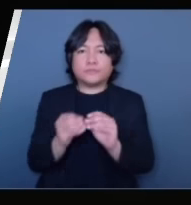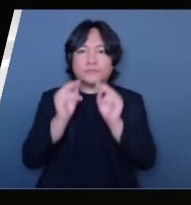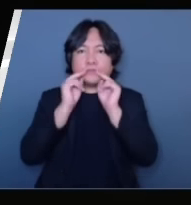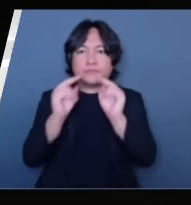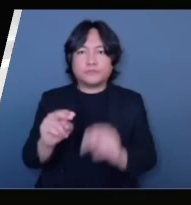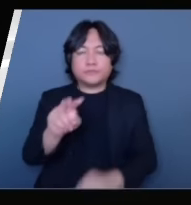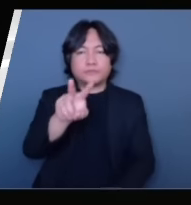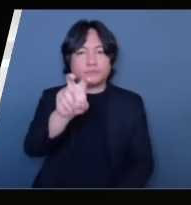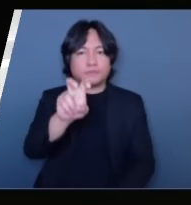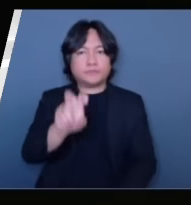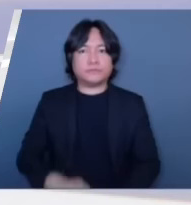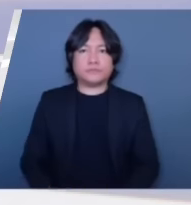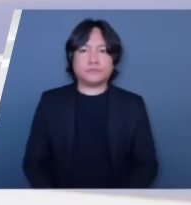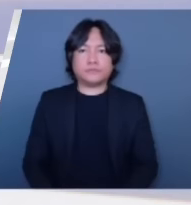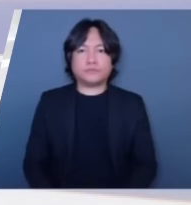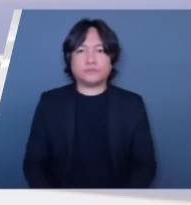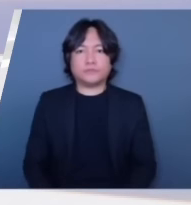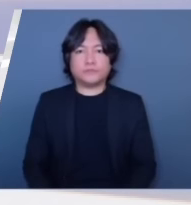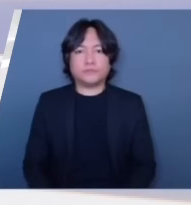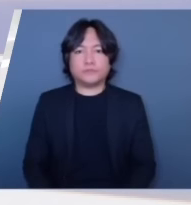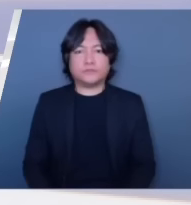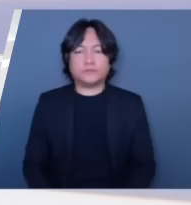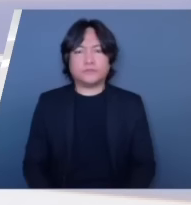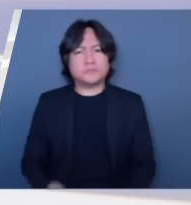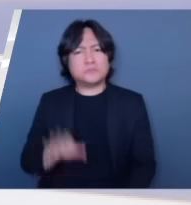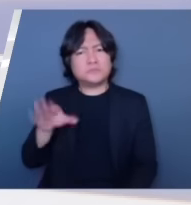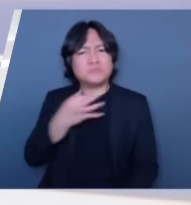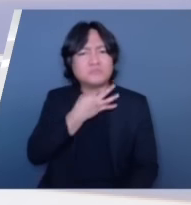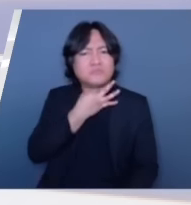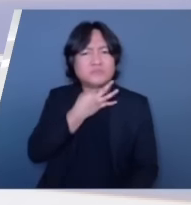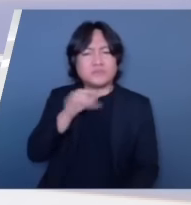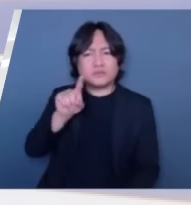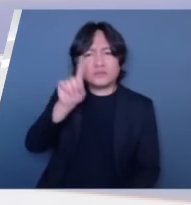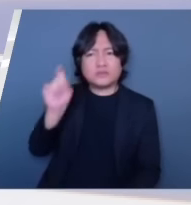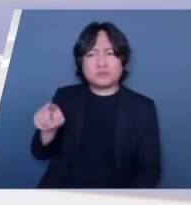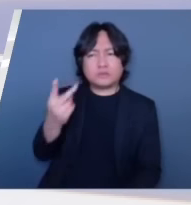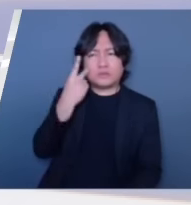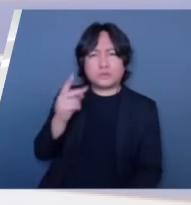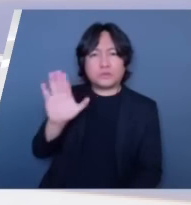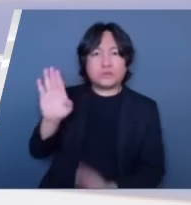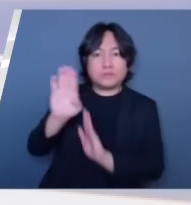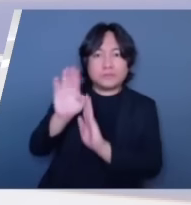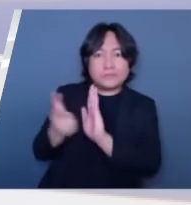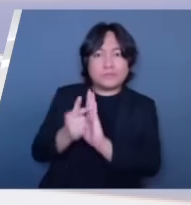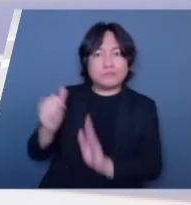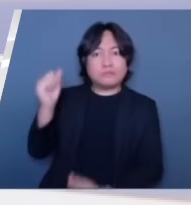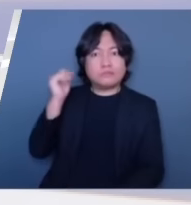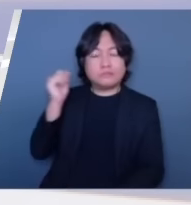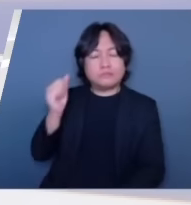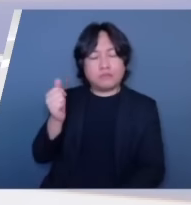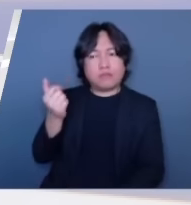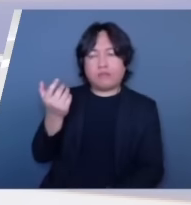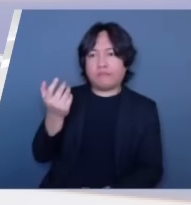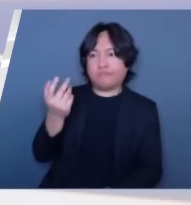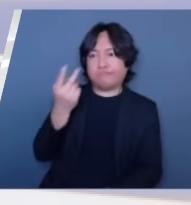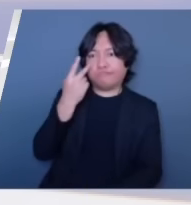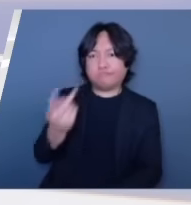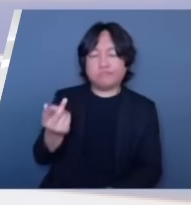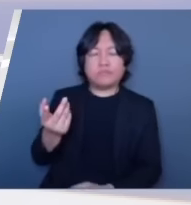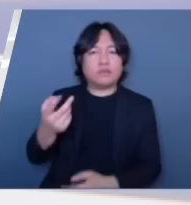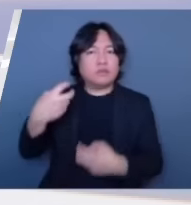ang inyong saksi. James, tanong ko lang, no, kasi kita rin namin, no, sa background mo, nabanggit mo nga na problema yung supply ng kuryente